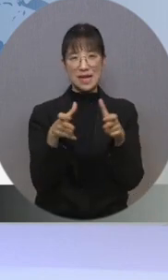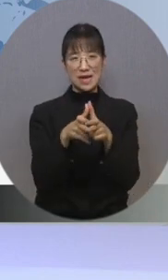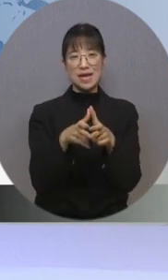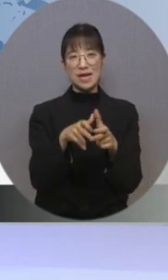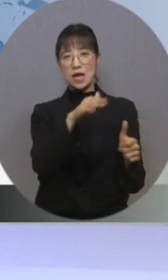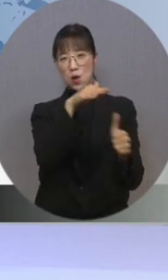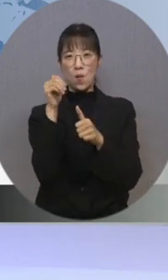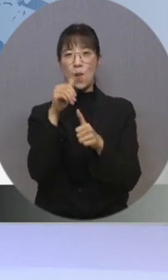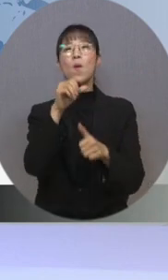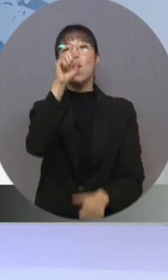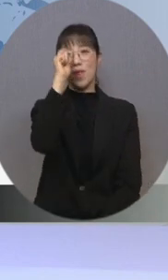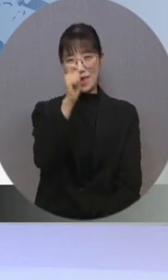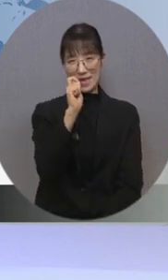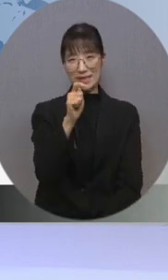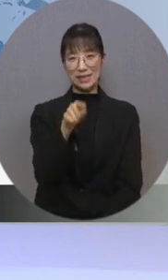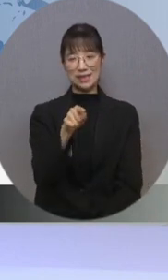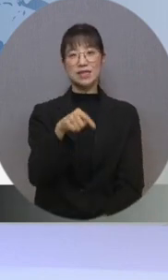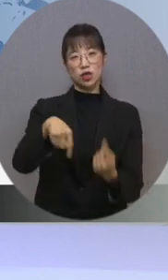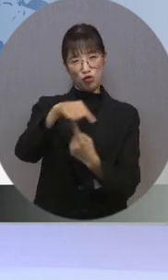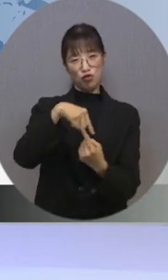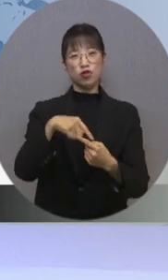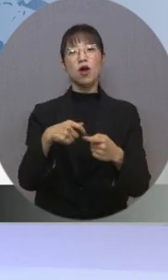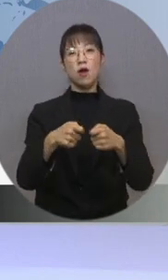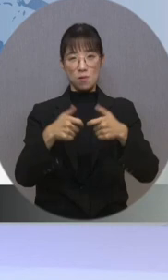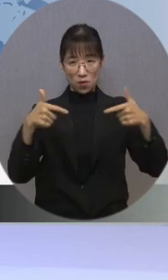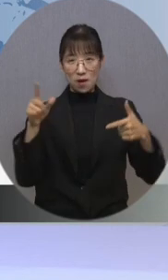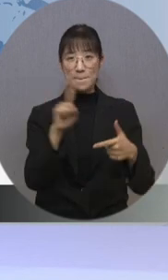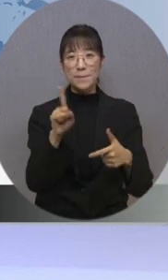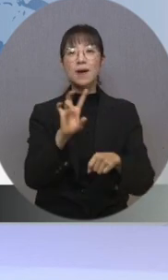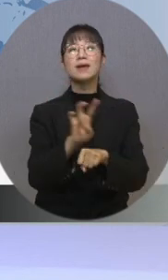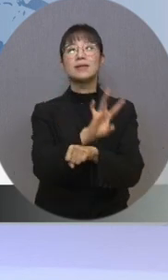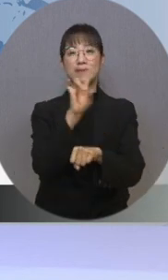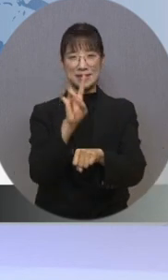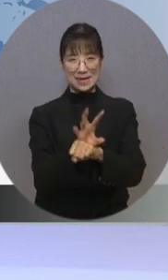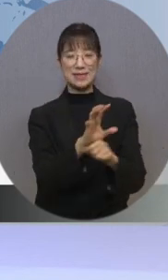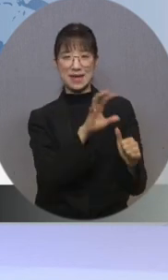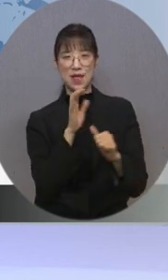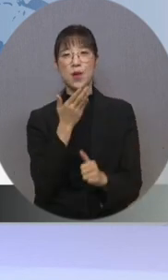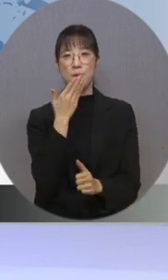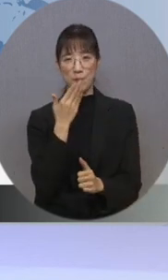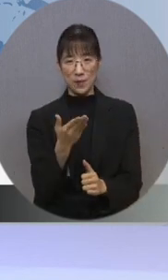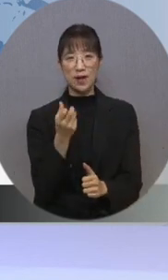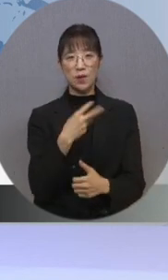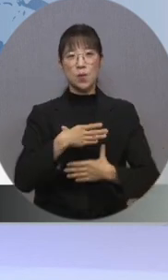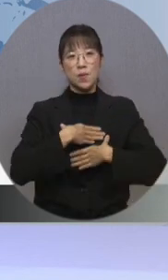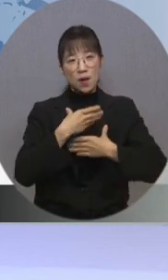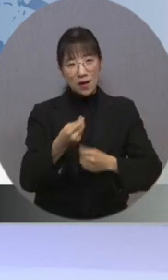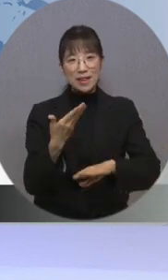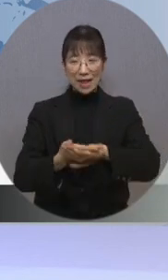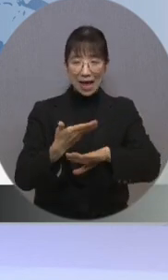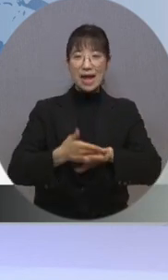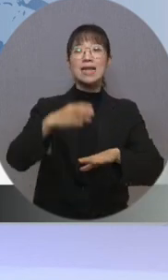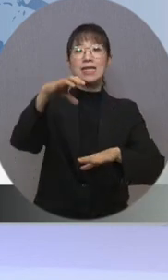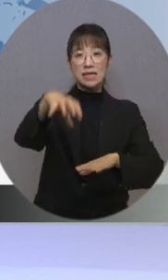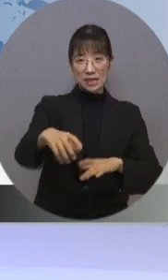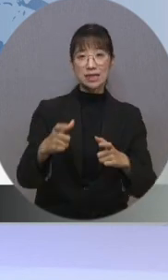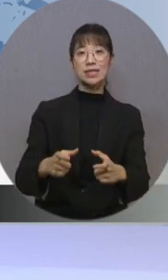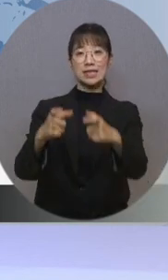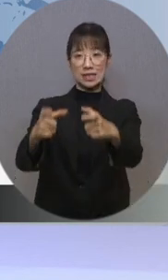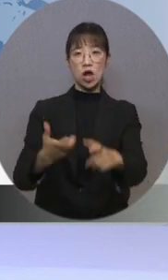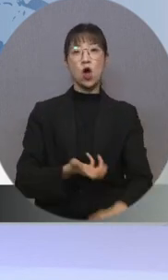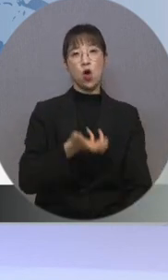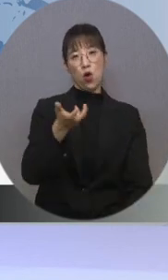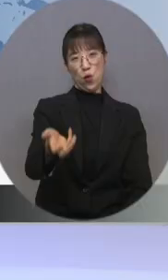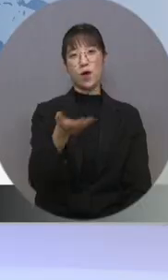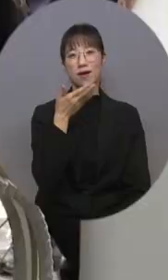운영이 개선됩니다. 올해 하반기부터 24시간 이용이 가능하고 편리하게 다른 지역으로도 이동할 수 있게 됩니다.